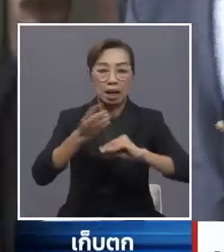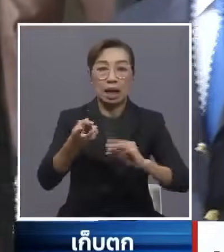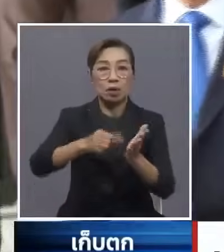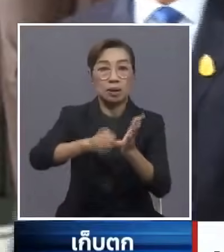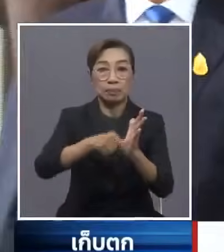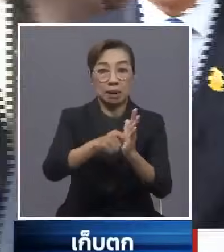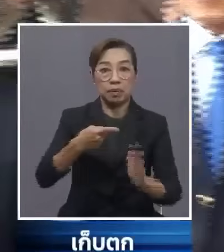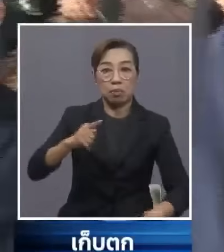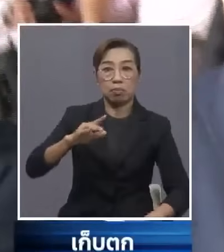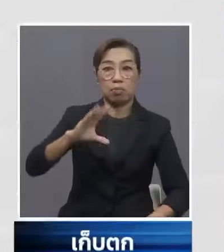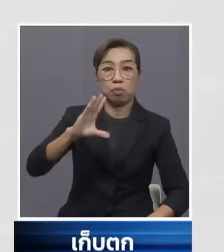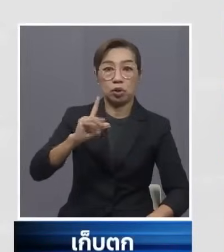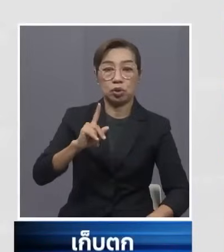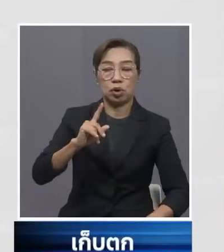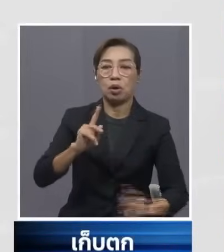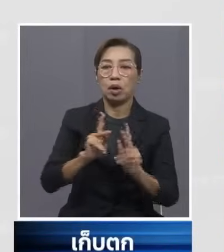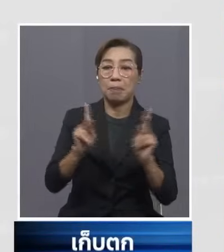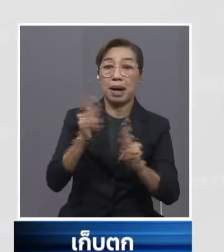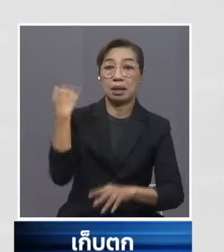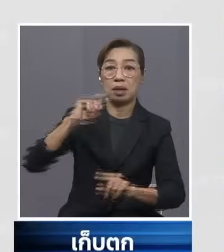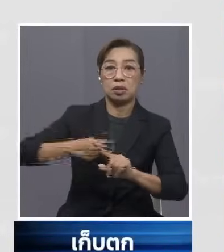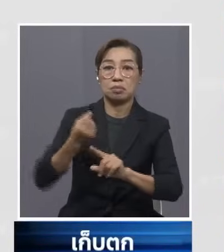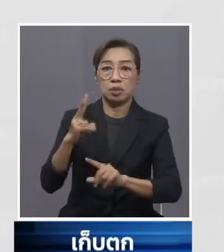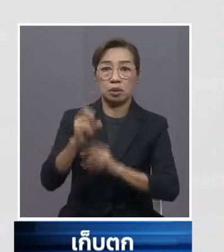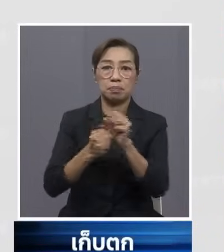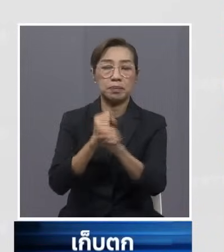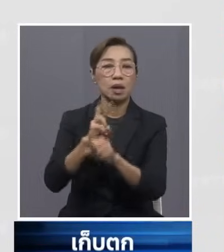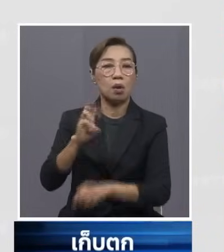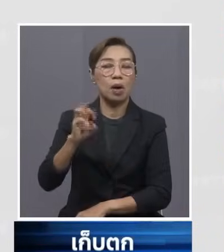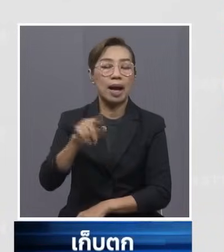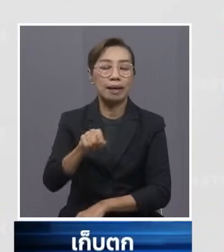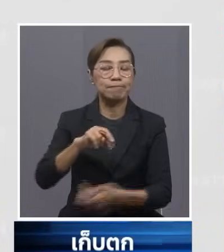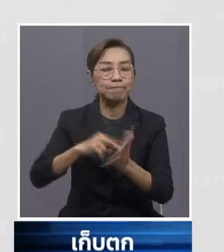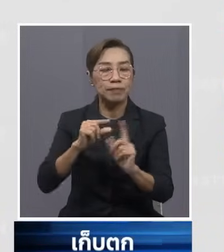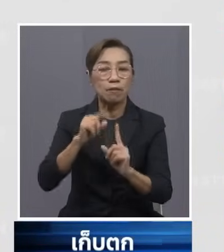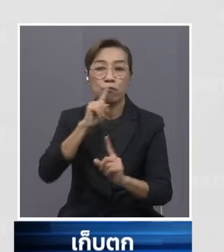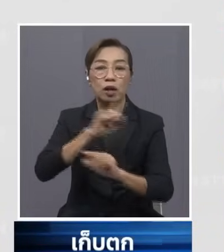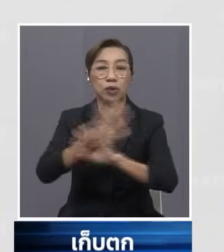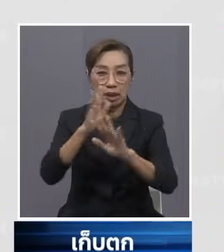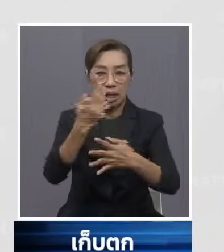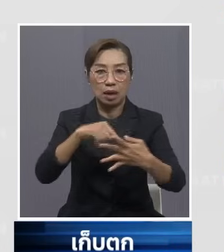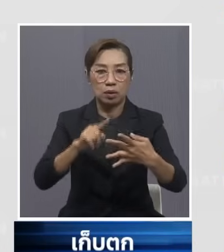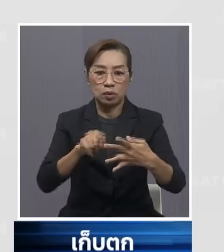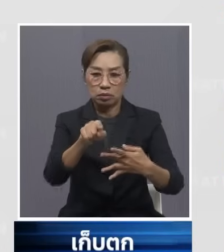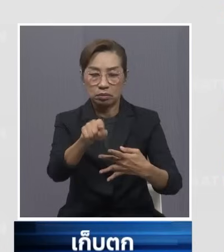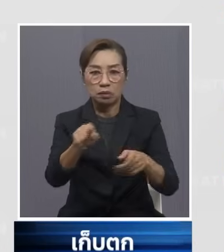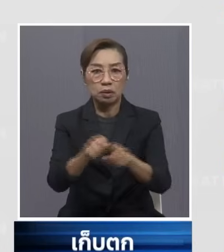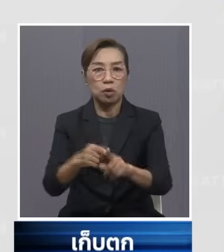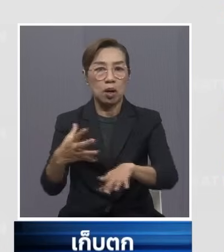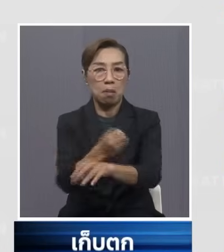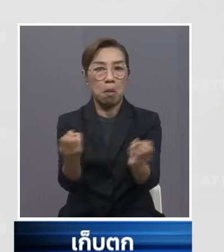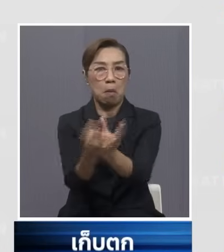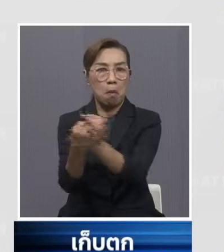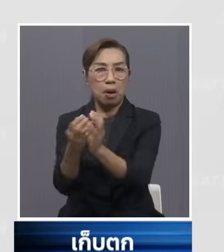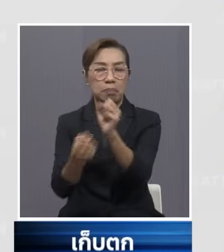ปปชชุดใหญ่ยกคำร้องไปแล้วเมื่อธันวาคมปี 65คดีจ่ายเงินเยียวยาผู้ที่ได้รับผลกระทบทางการเมือง